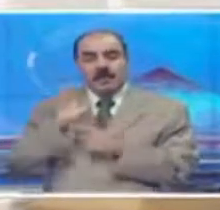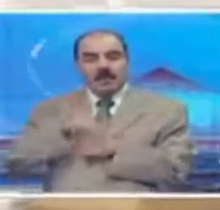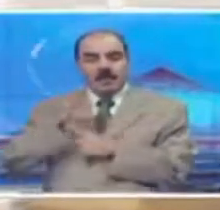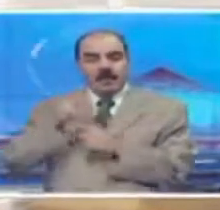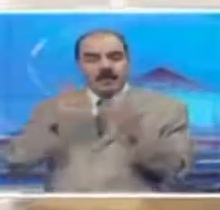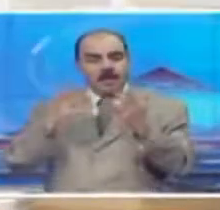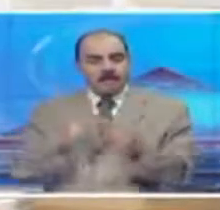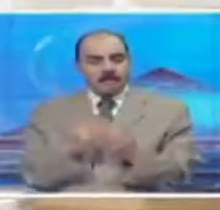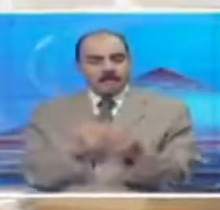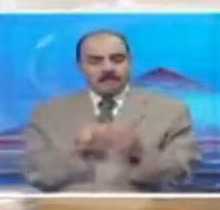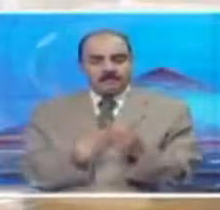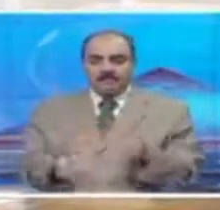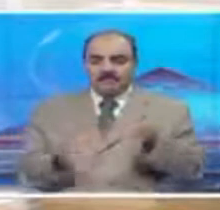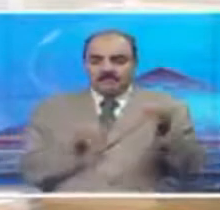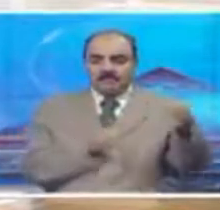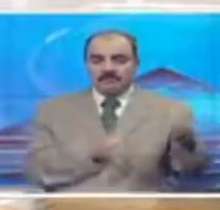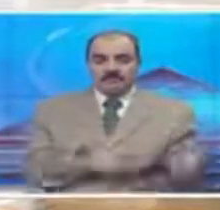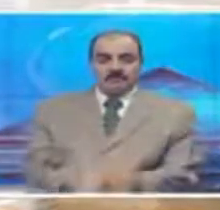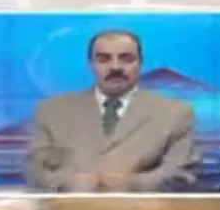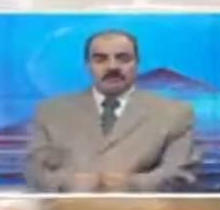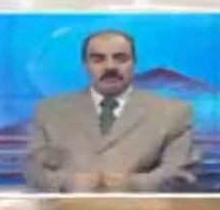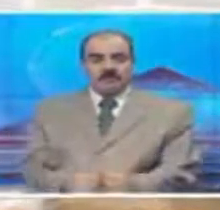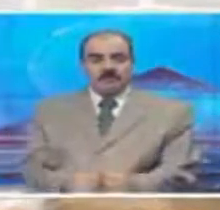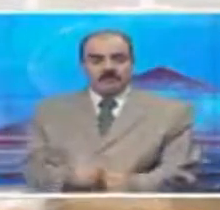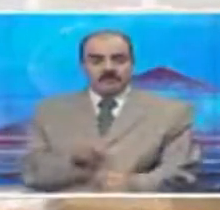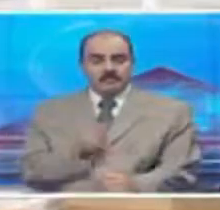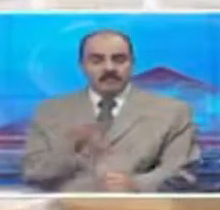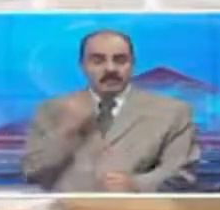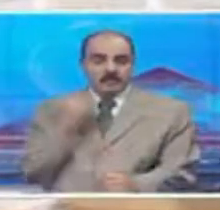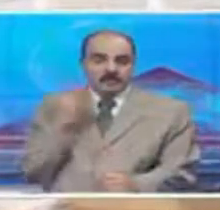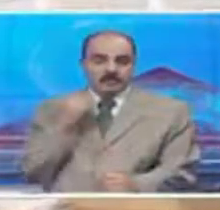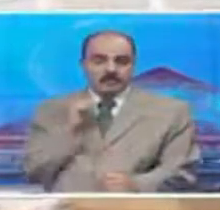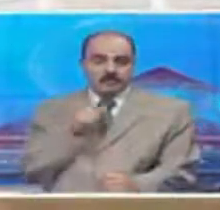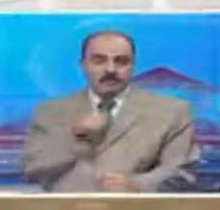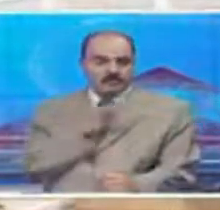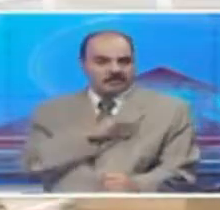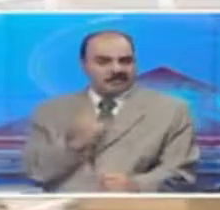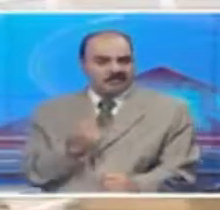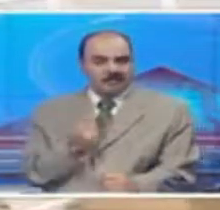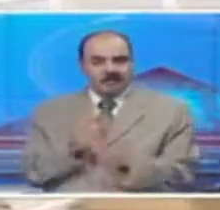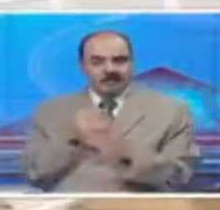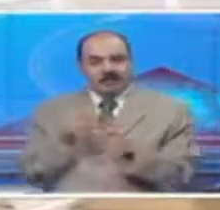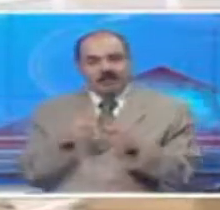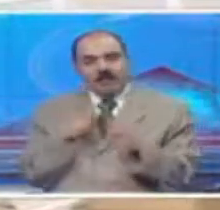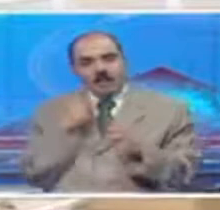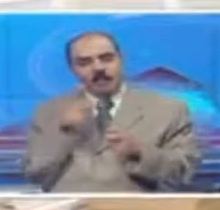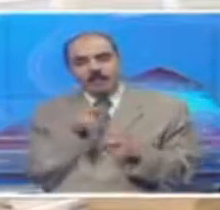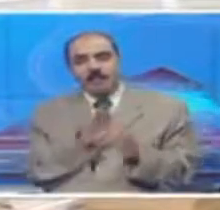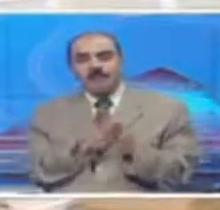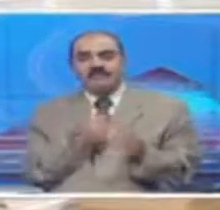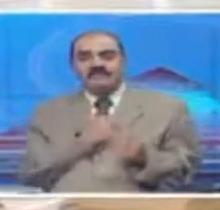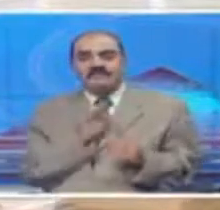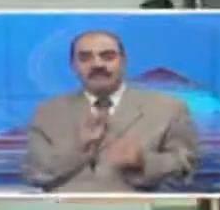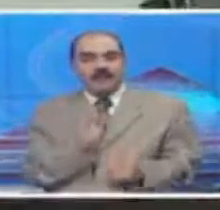القوائم، رفع القوائم كاملة عن طريق الموقع. طبعا هذا الشيء كان مفيد جدا حتى للقراء فيما بعد أنه يعرفوا الكتب الموجودة